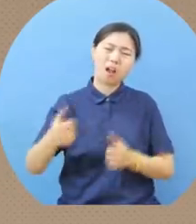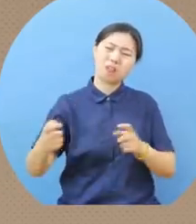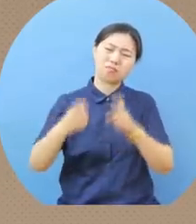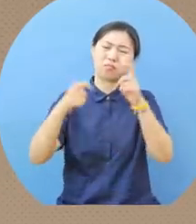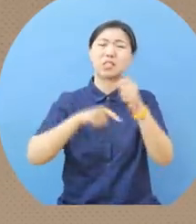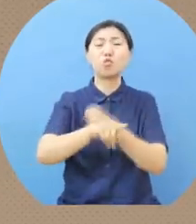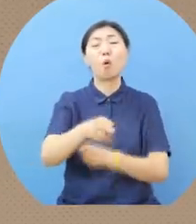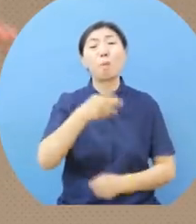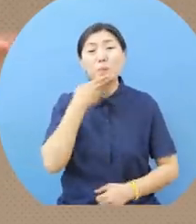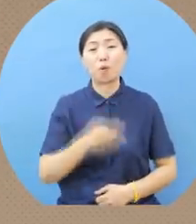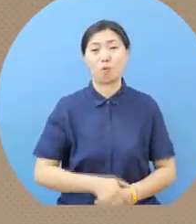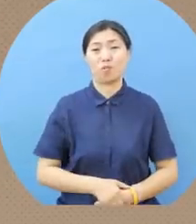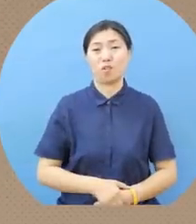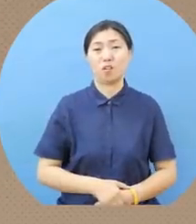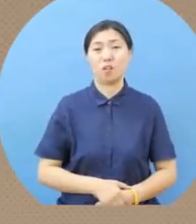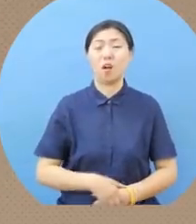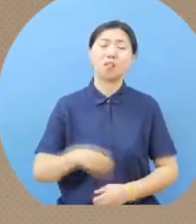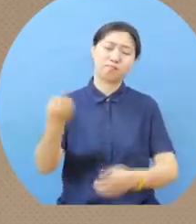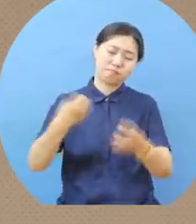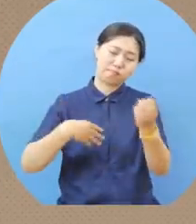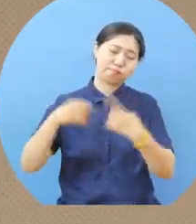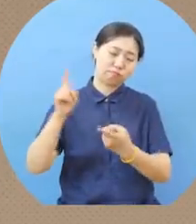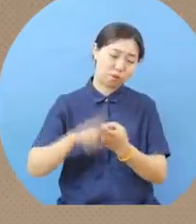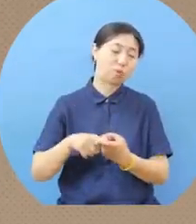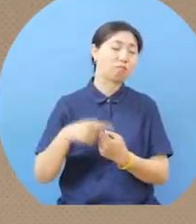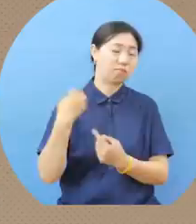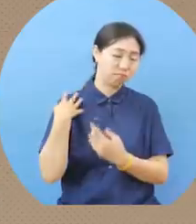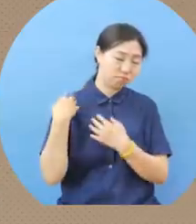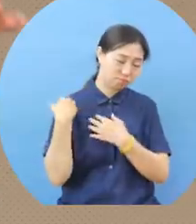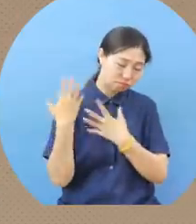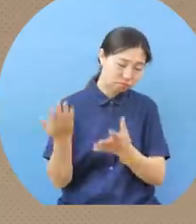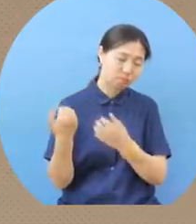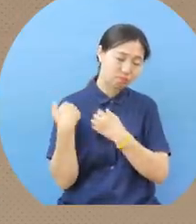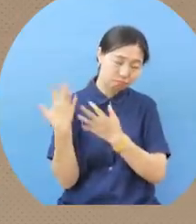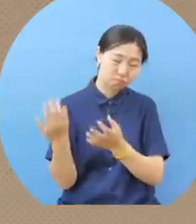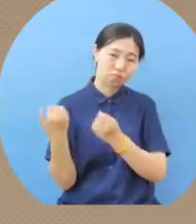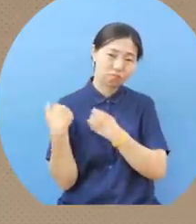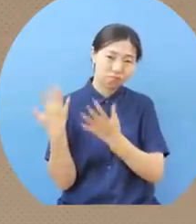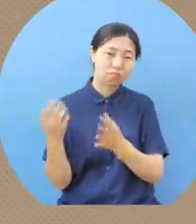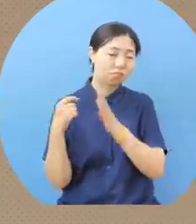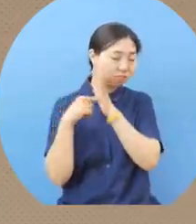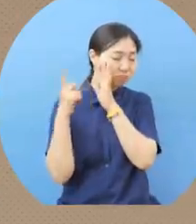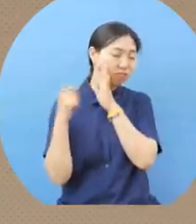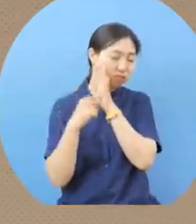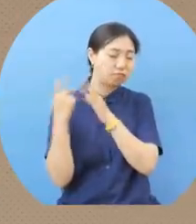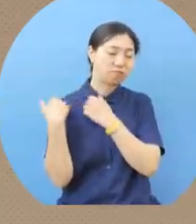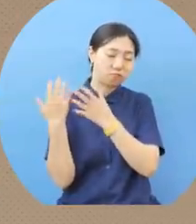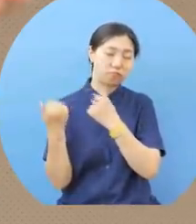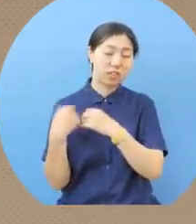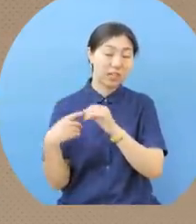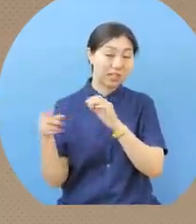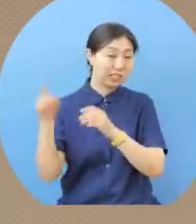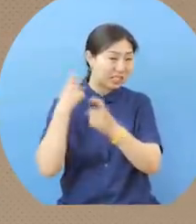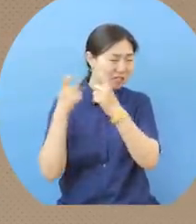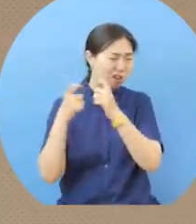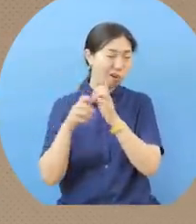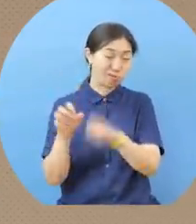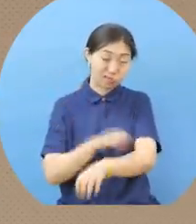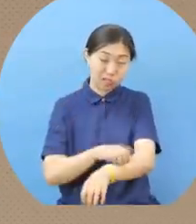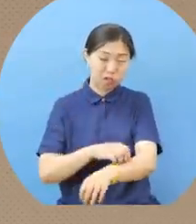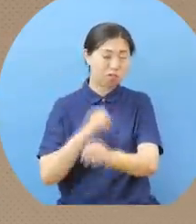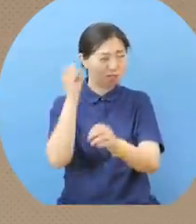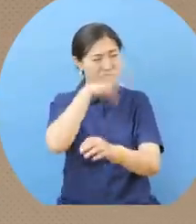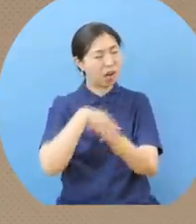있어요 자기 말하고 싶다는 거야 말함 말한대로 나도 되겠지 이렇게 그냥 것도 기실은 가 버리면